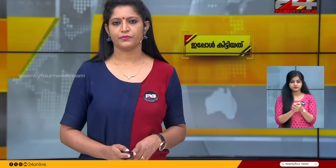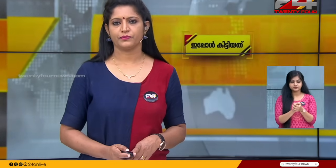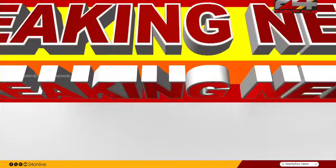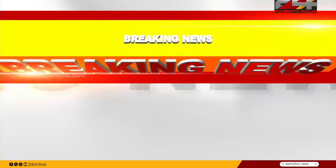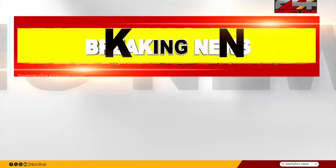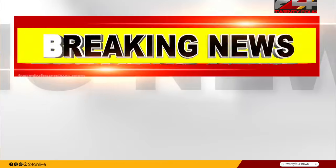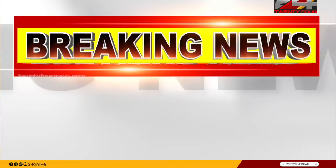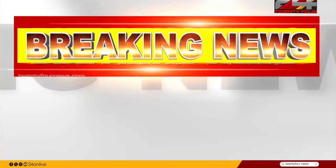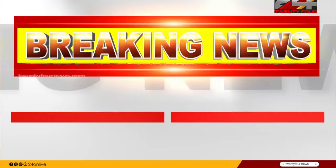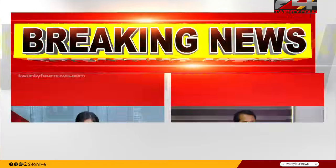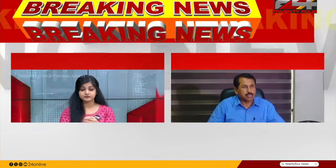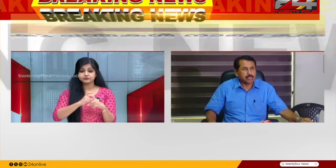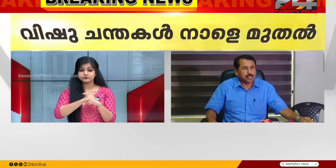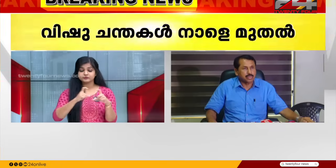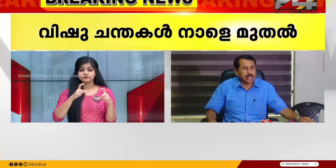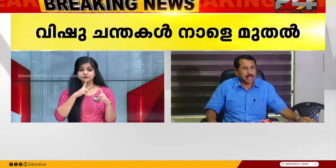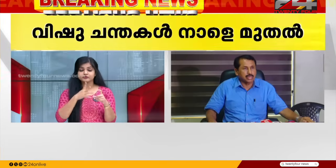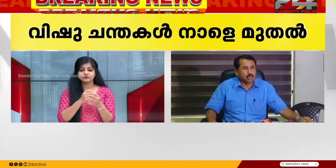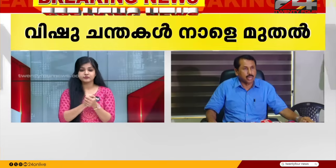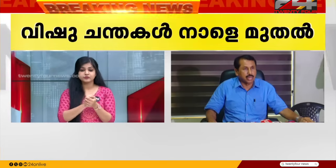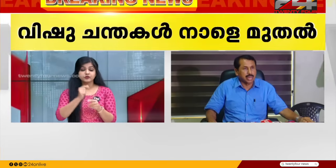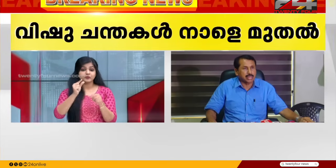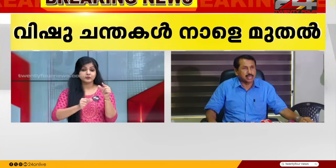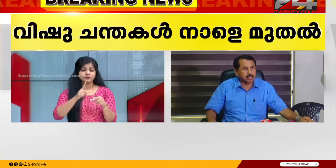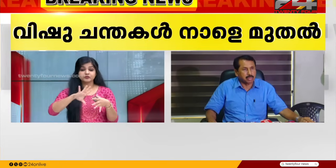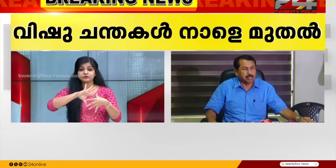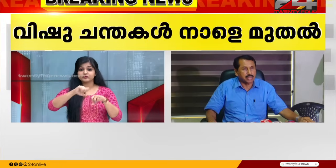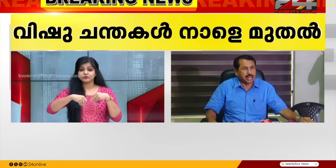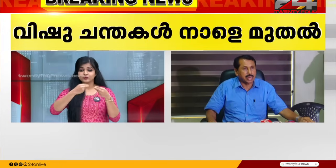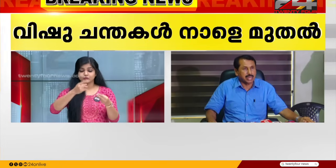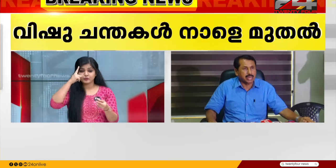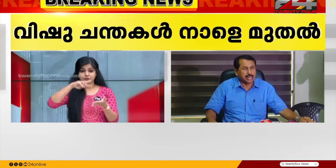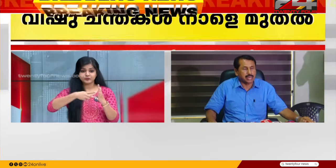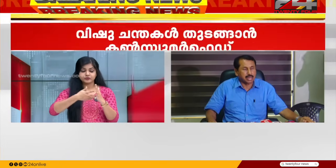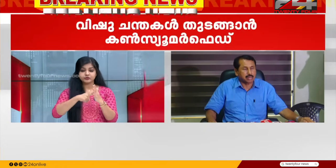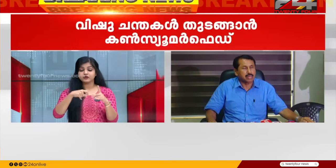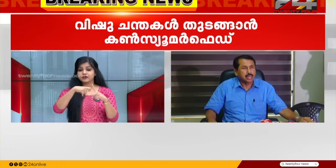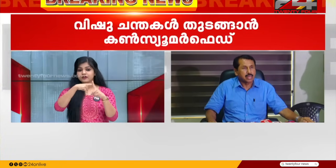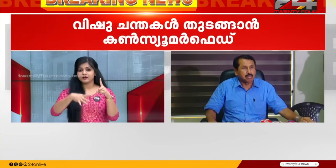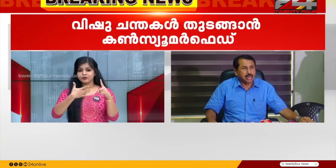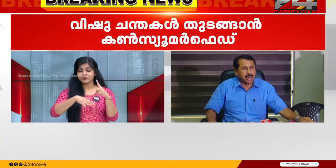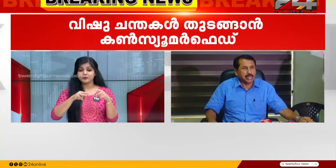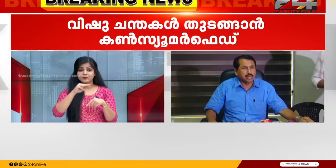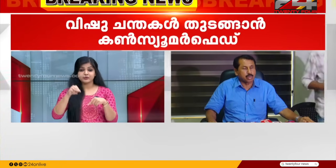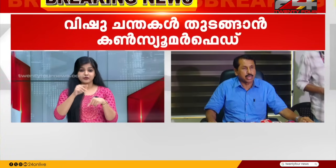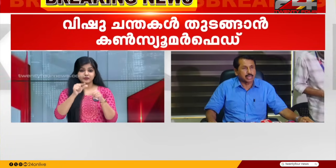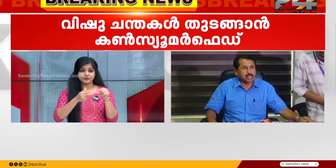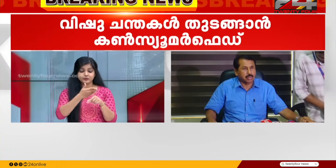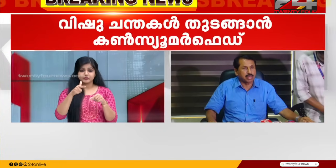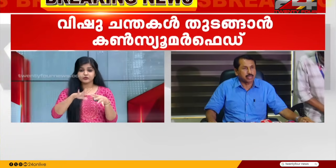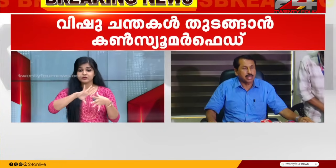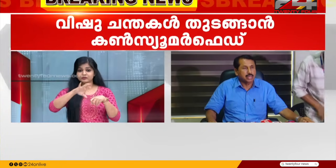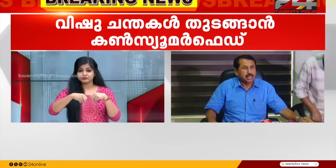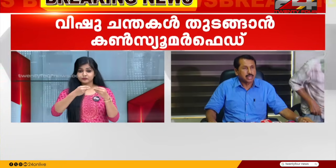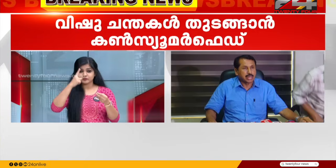വളരെ കൃത്യമായി പറഞ്ഞാൽ ജനങ്ങളെ ദ്രോഹിക്കുക എന്ന സമീപനം, അത് കേരളീയ ജനങ്ങളെ, മലയാളികളെ ദ്രോഹിക്കുക എന്ന